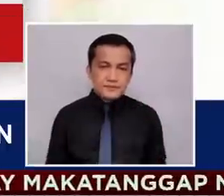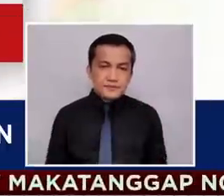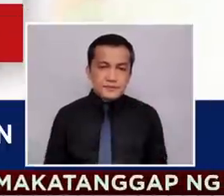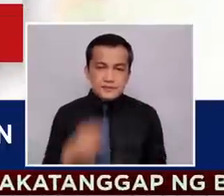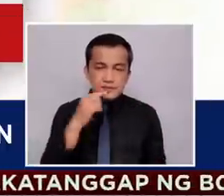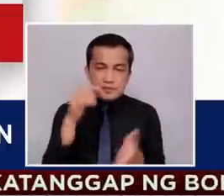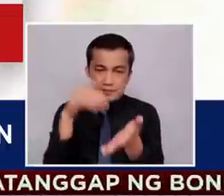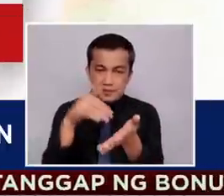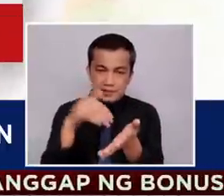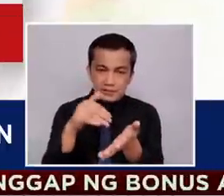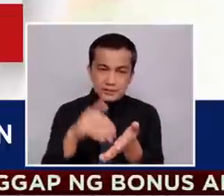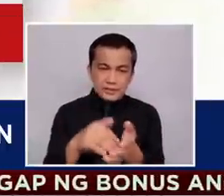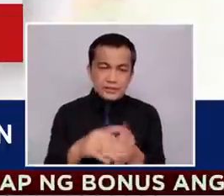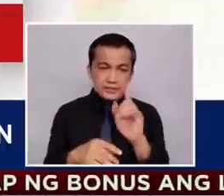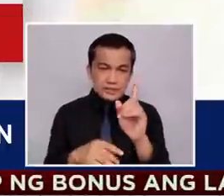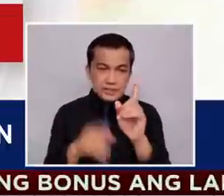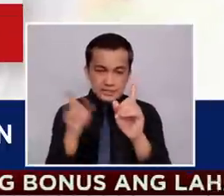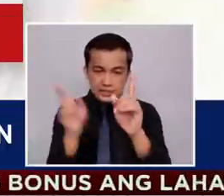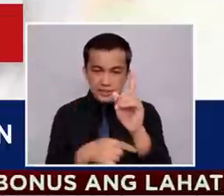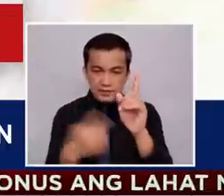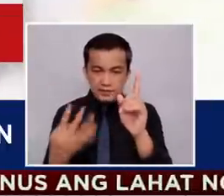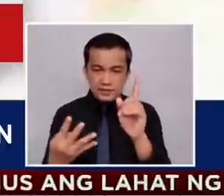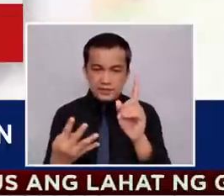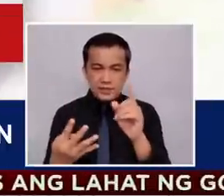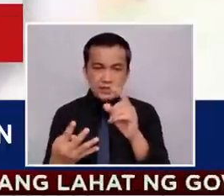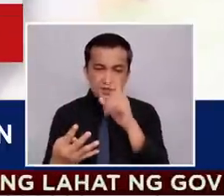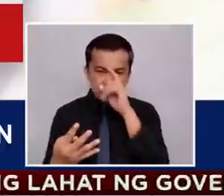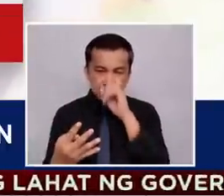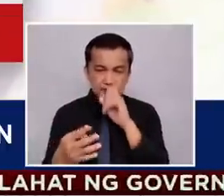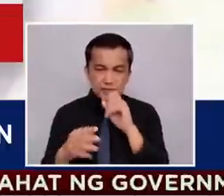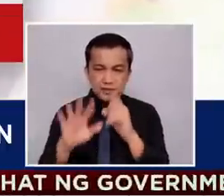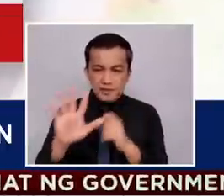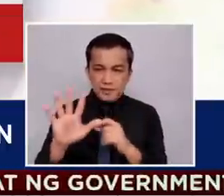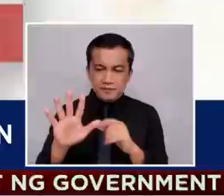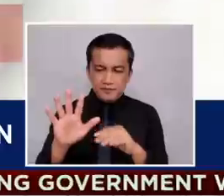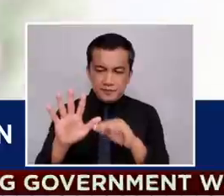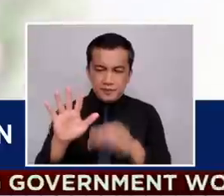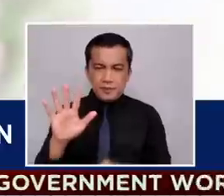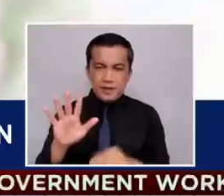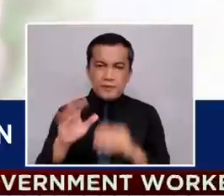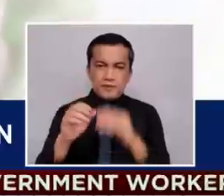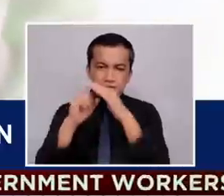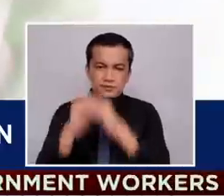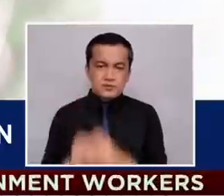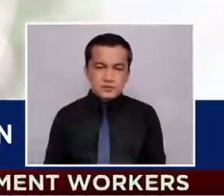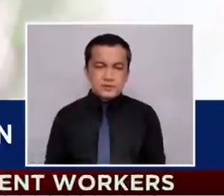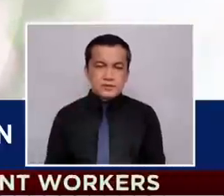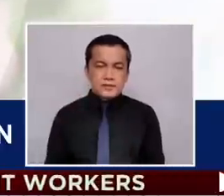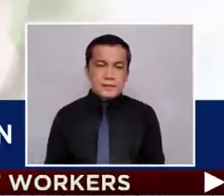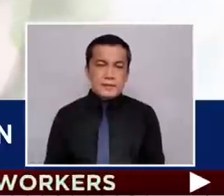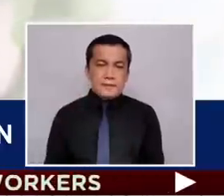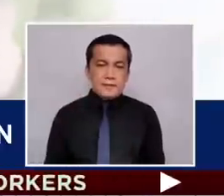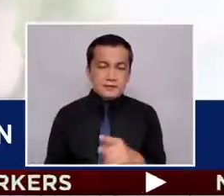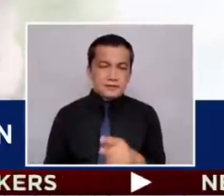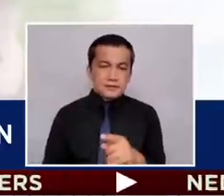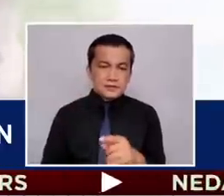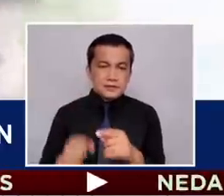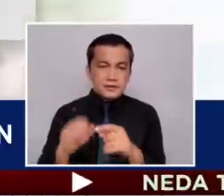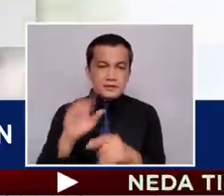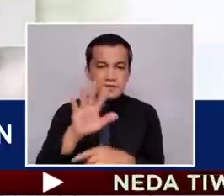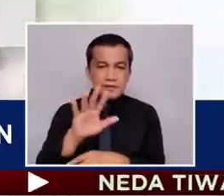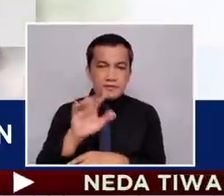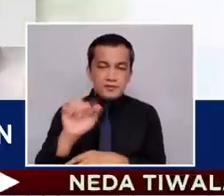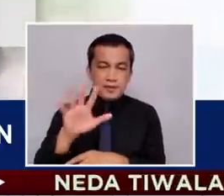pag-aaral, isa sa 4 na batang edad 5 taon pababa ay bansot. Ilang porsyento rin ng mga bata may edad 5